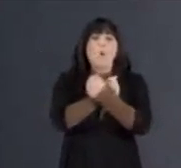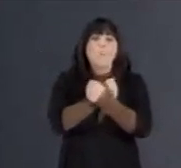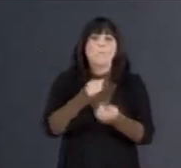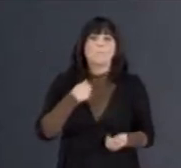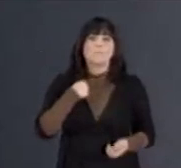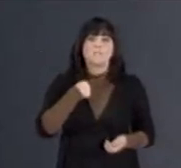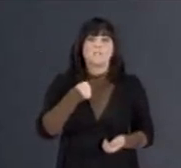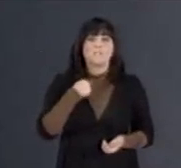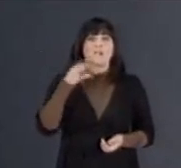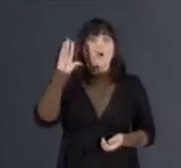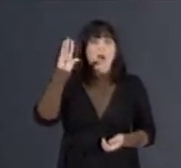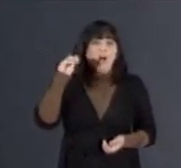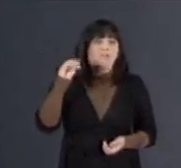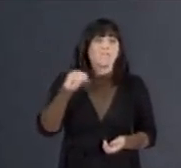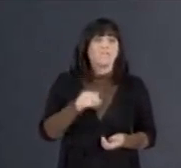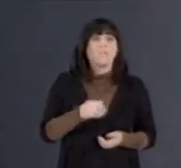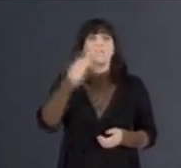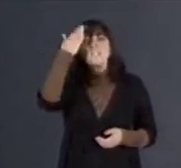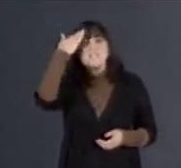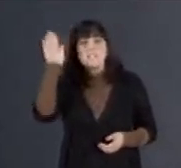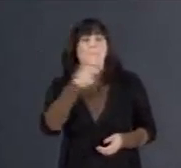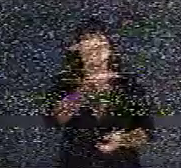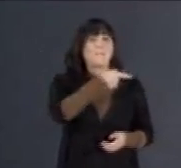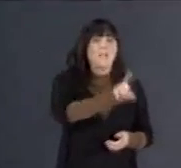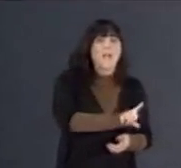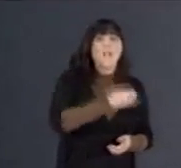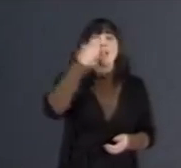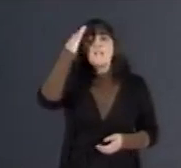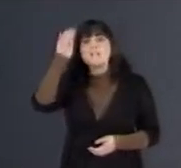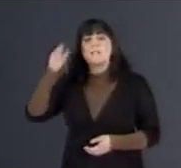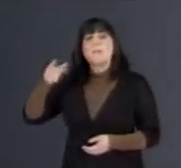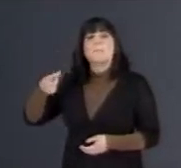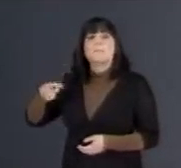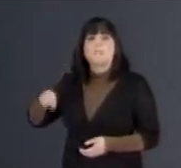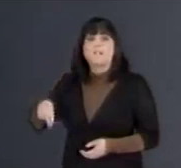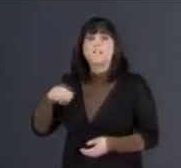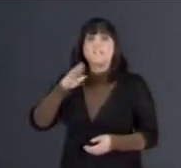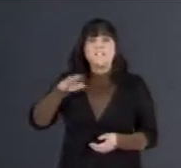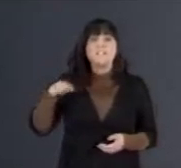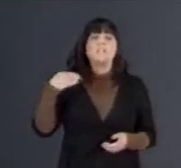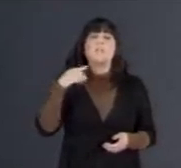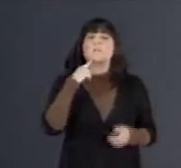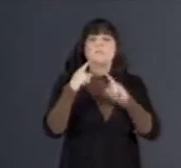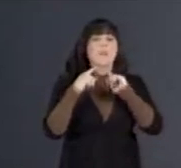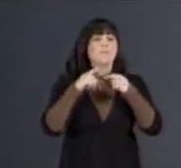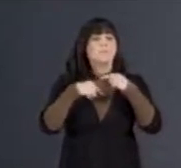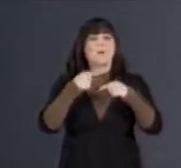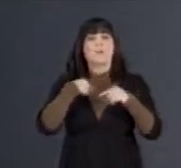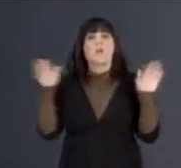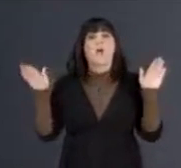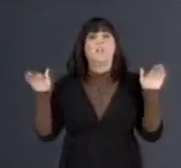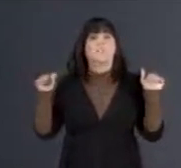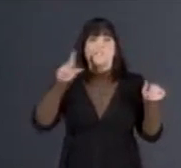Ewa dittzawh Extra Unačionisti Tufajtmure Allum tu fuh chamu Talatala Ghanayda